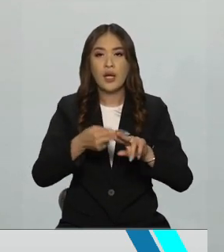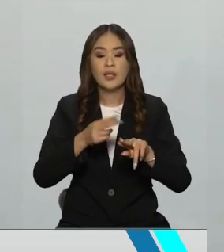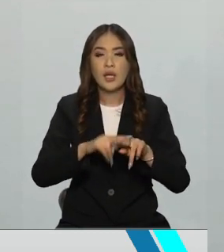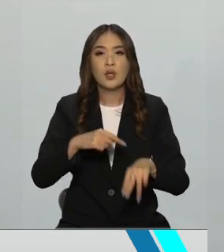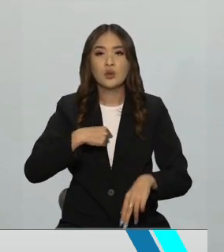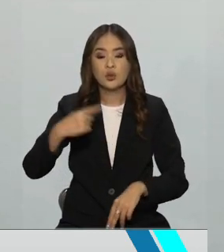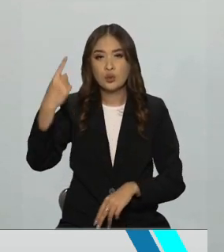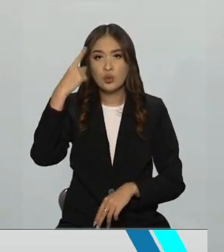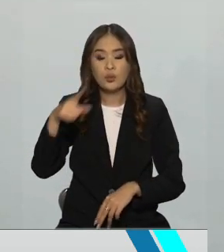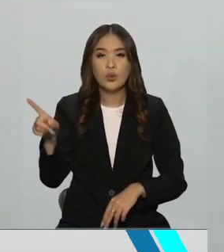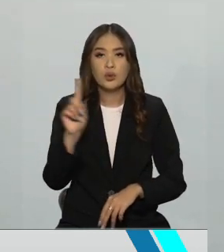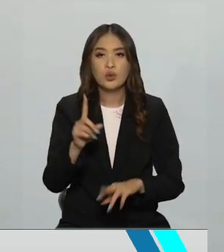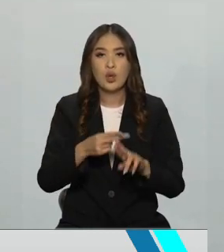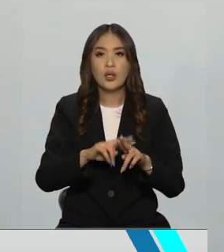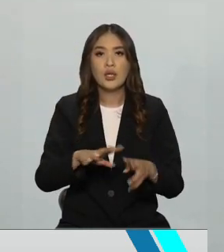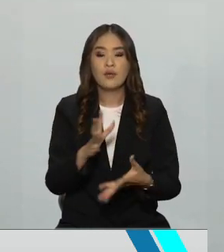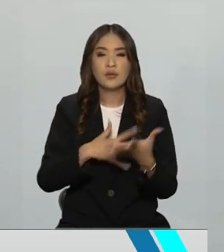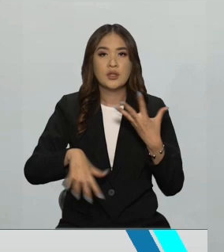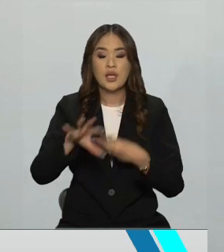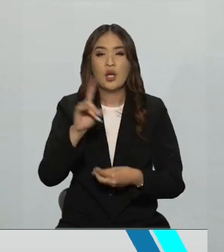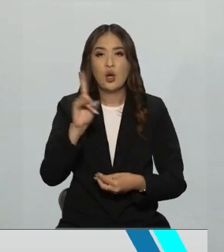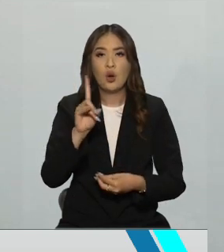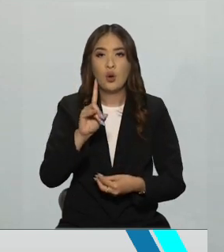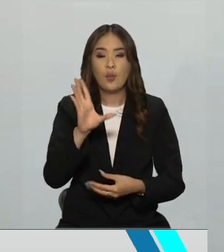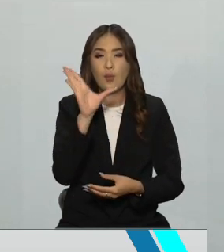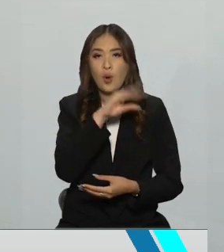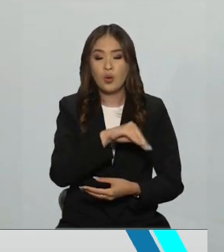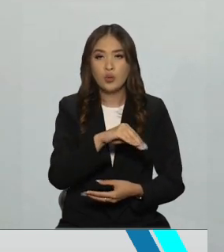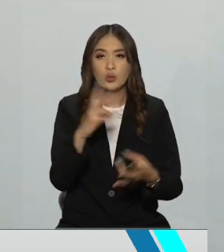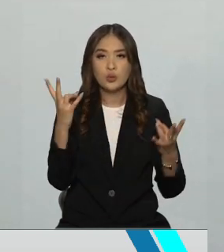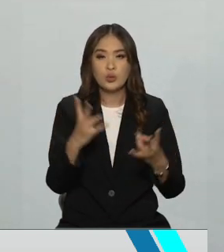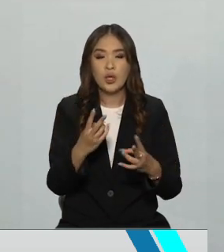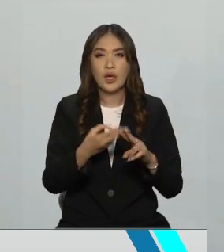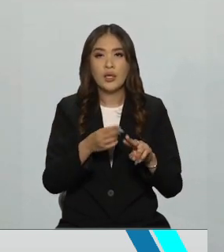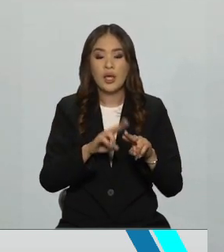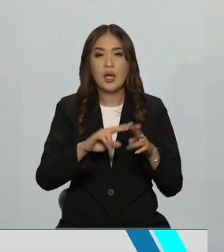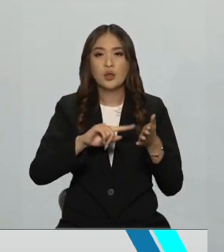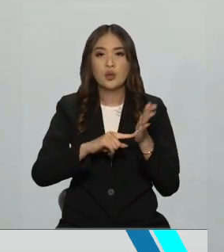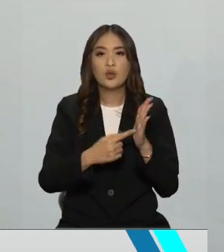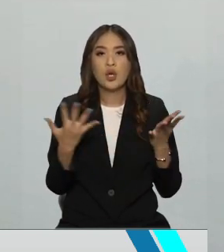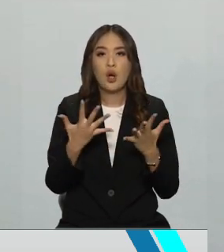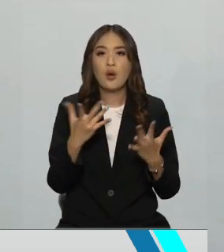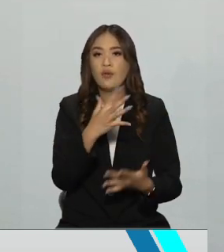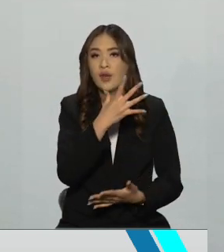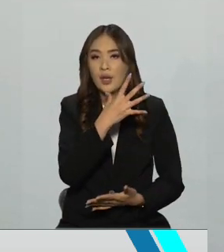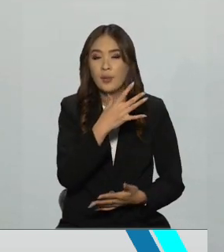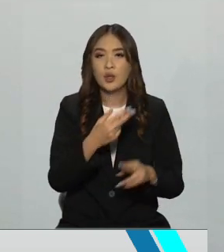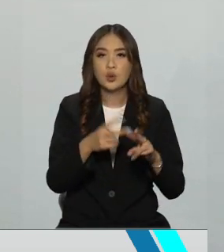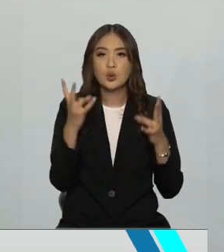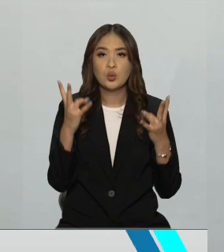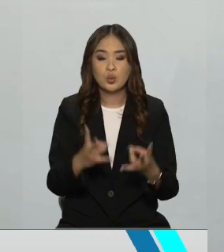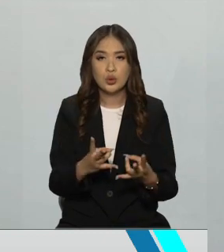думаю, что в основном все согласятся, что общественный контроль необходим. С точки зрения того, сколько времени нужно для того,